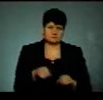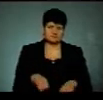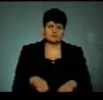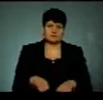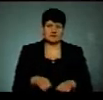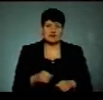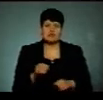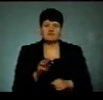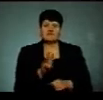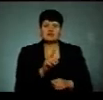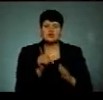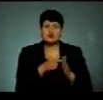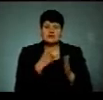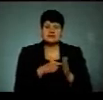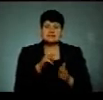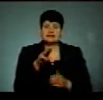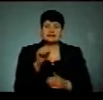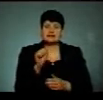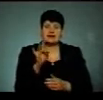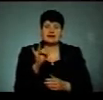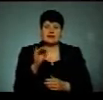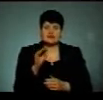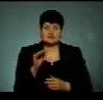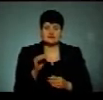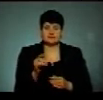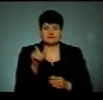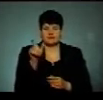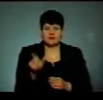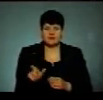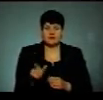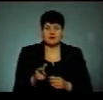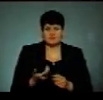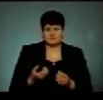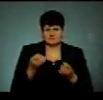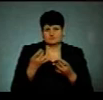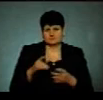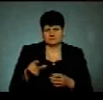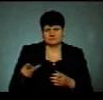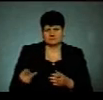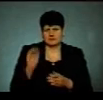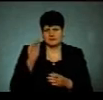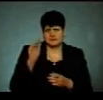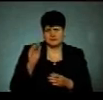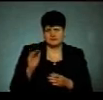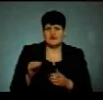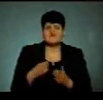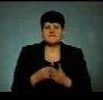В сторінці «Тарифи і послуги» знайти розділ «Побутові споживачі». Там розкладена вартість газу,